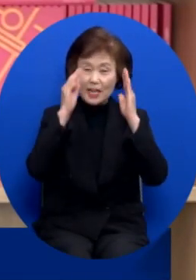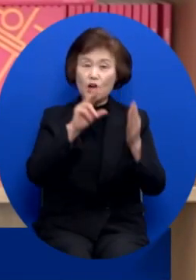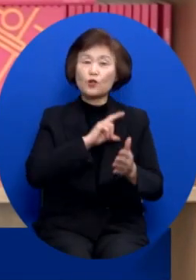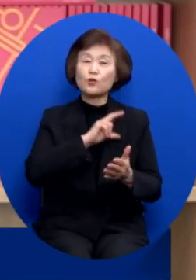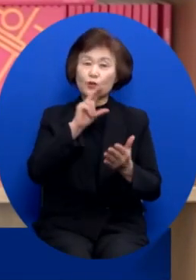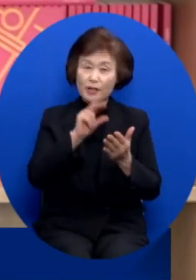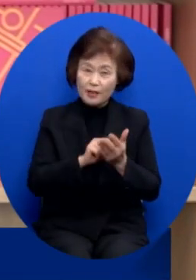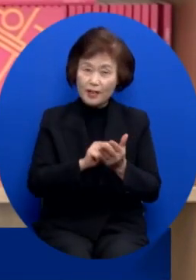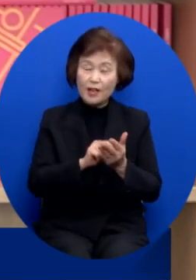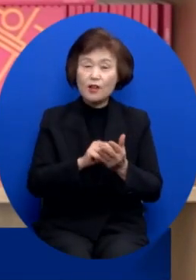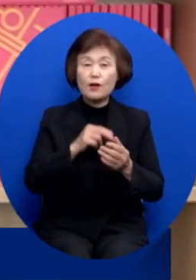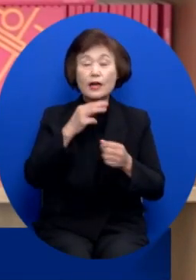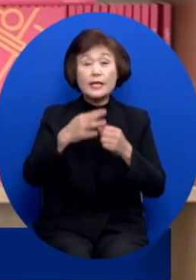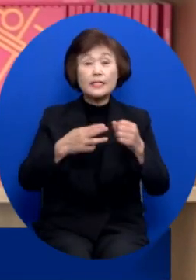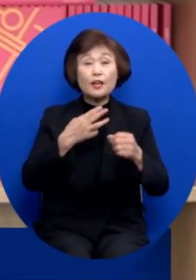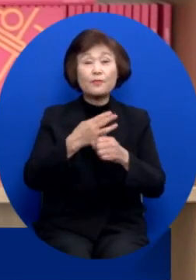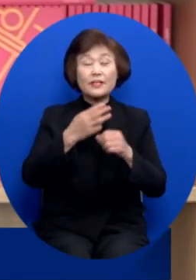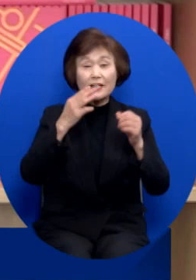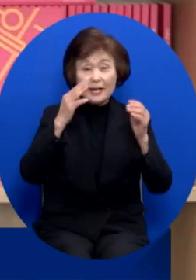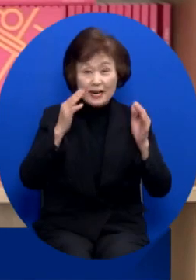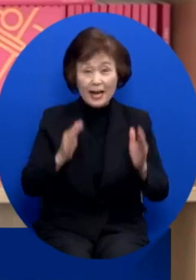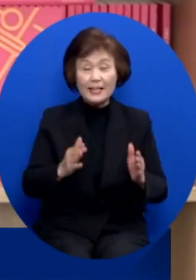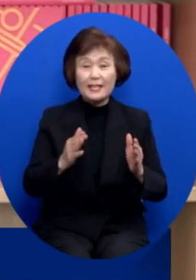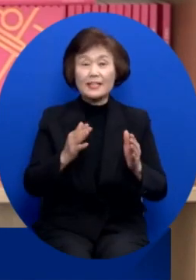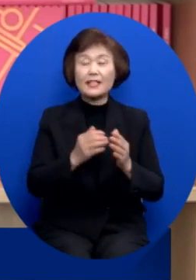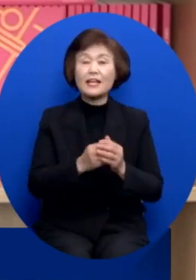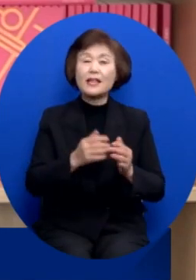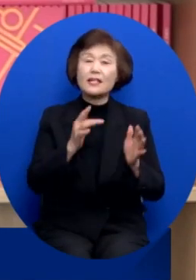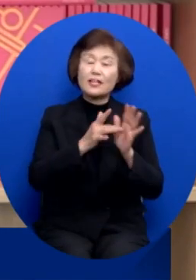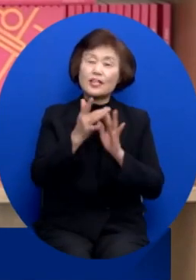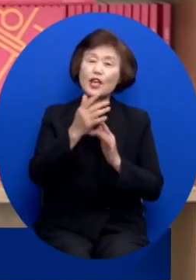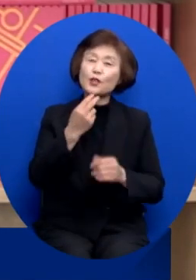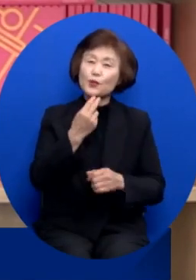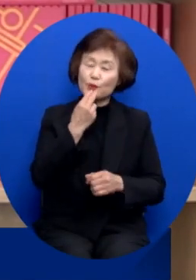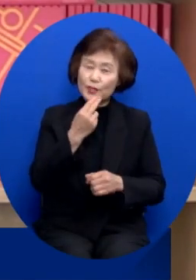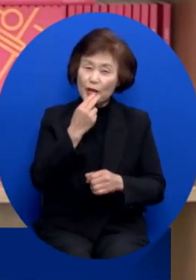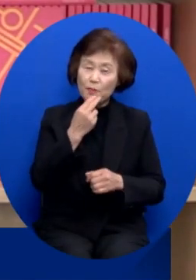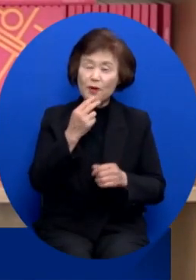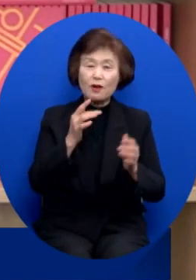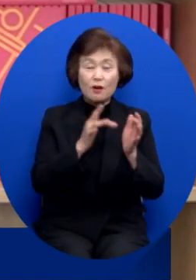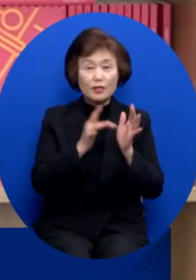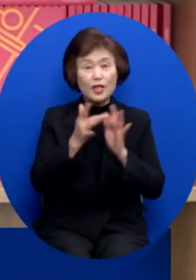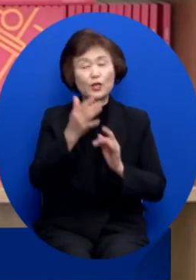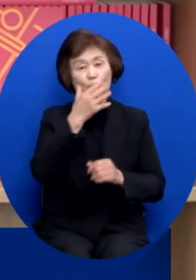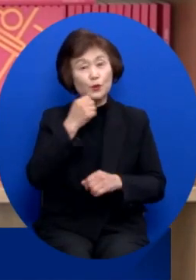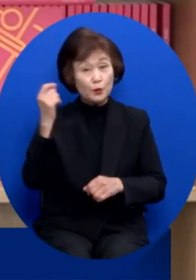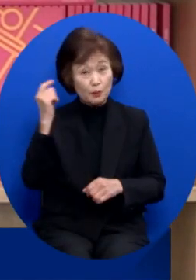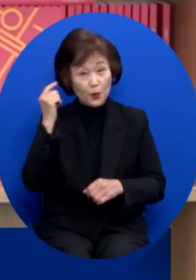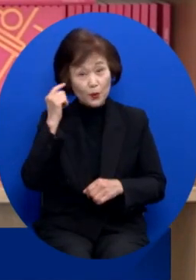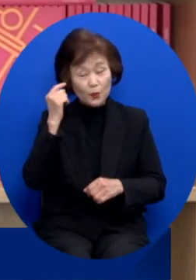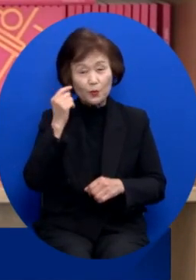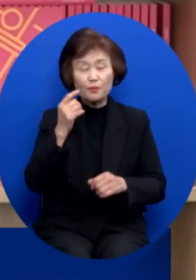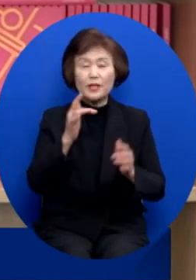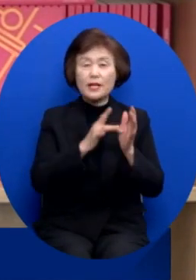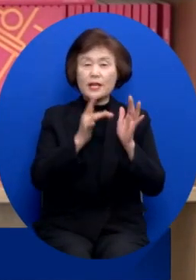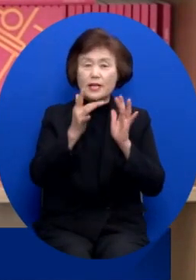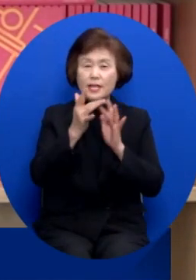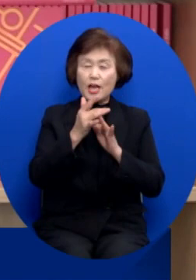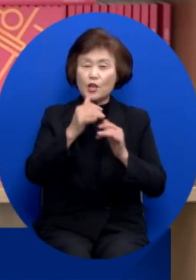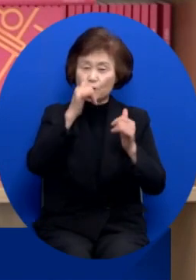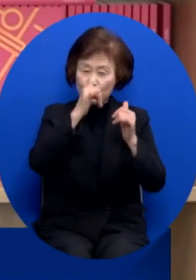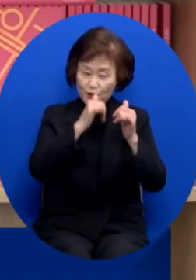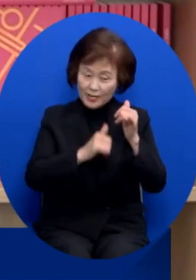3년을 우리가 기간으로 해서 예수 생명 또 예수 복음 또 예수 역사에 대한